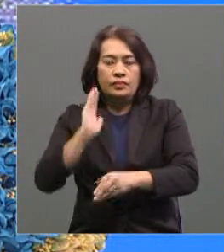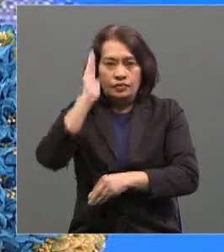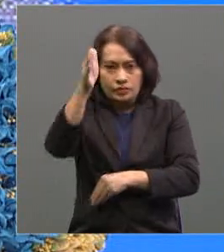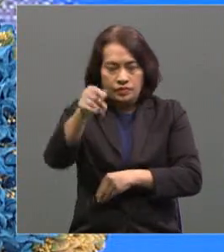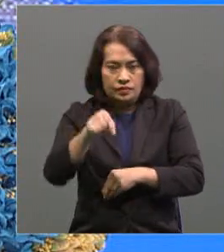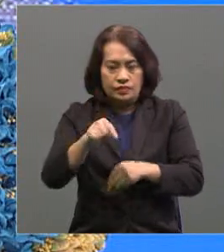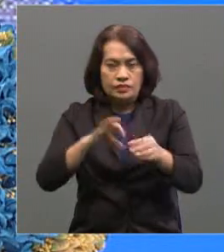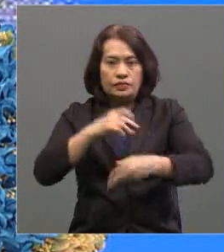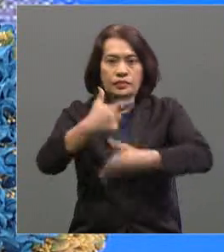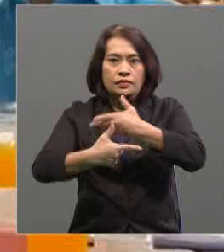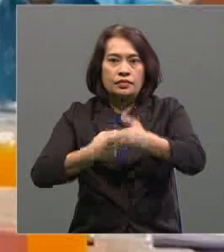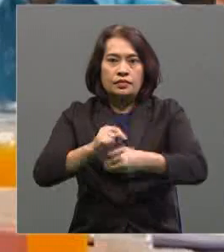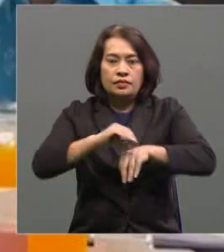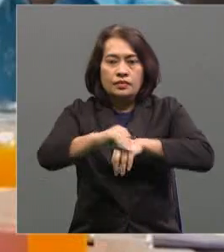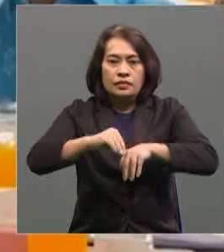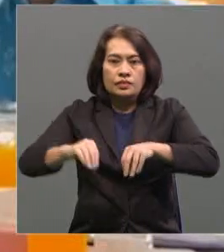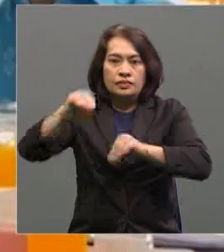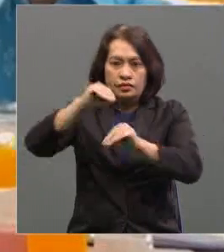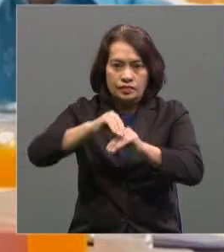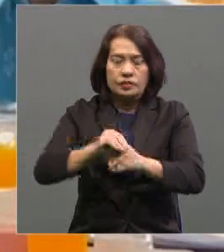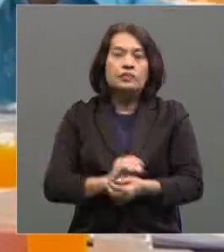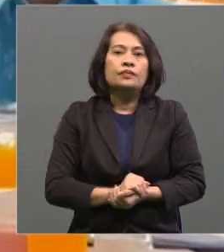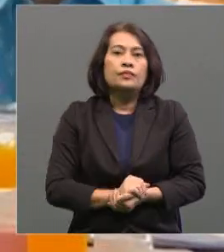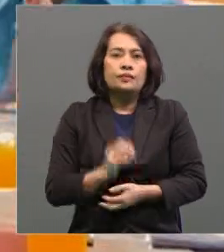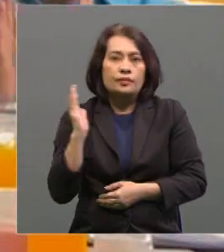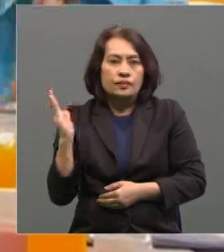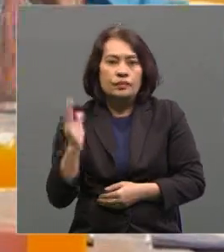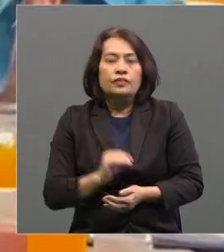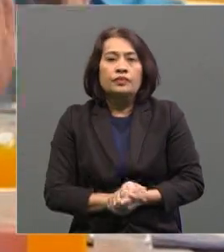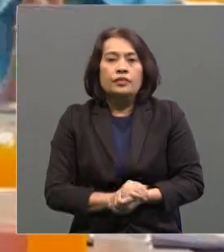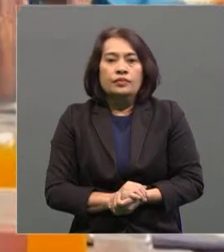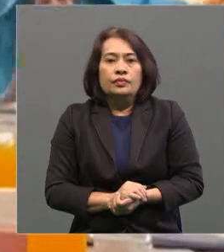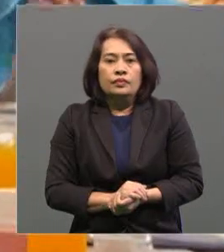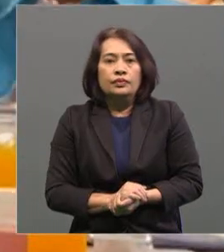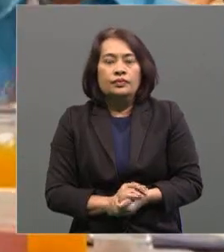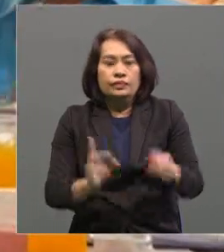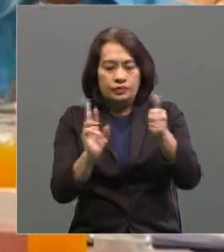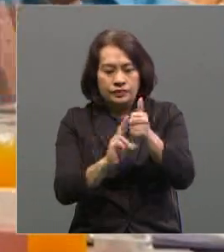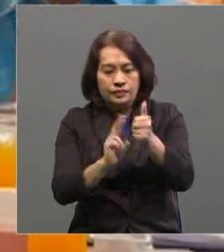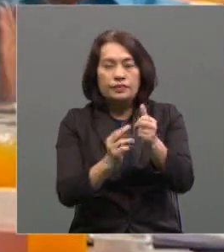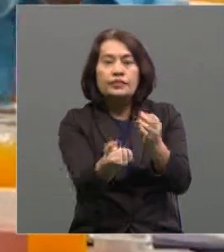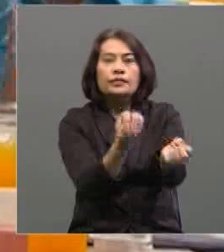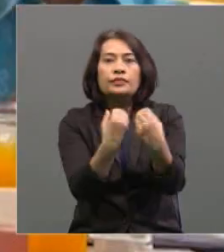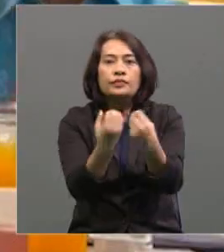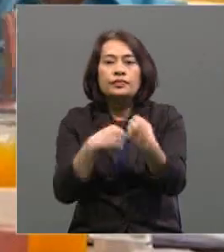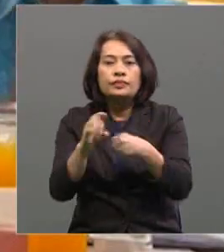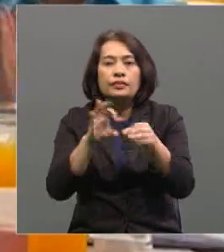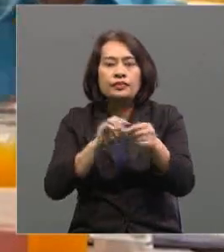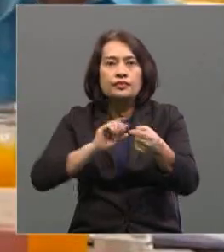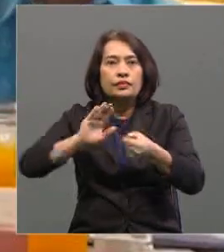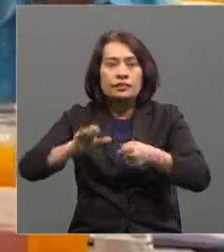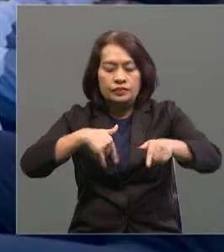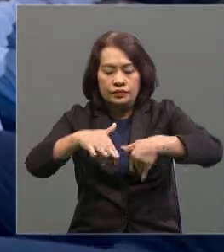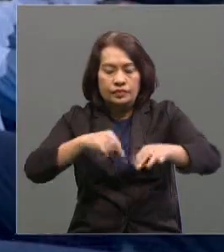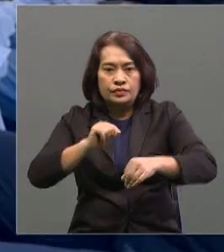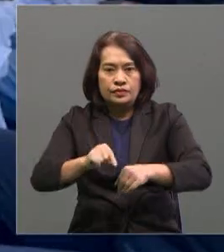ขยายตลาดด้วยค่ะโดยเรื่องนี้รองนายกรัฐมนตรีค่ะนายภูมิธรรมก็ได้รับฟังความต้องการของวิสาหกิจชุม